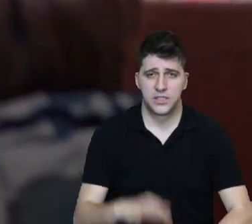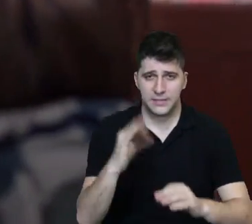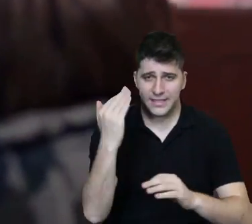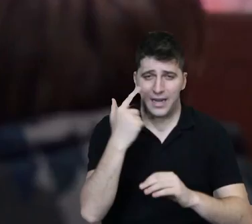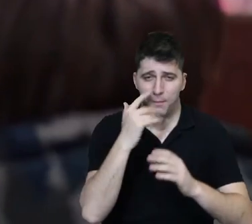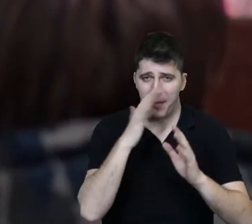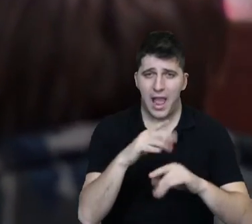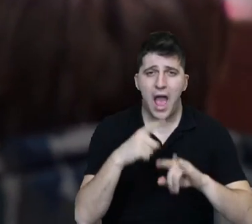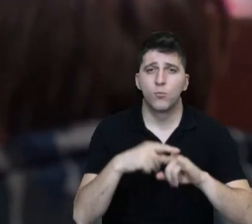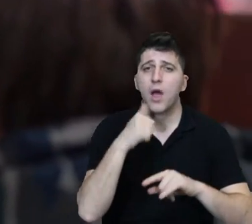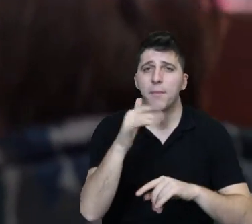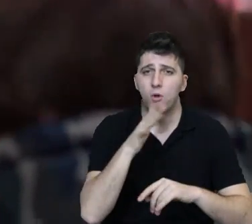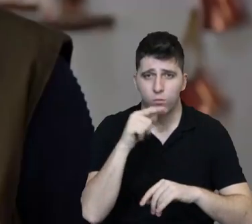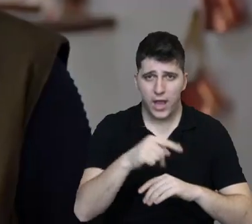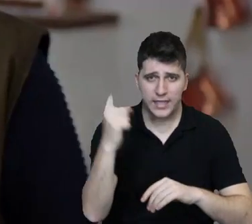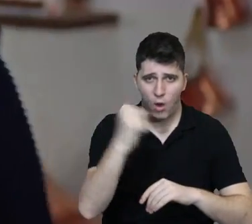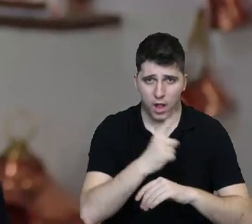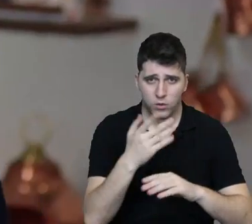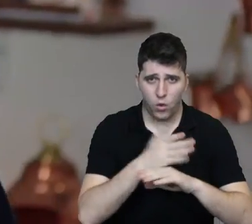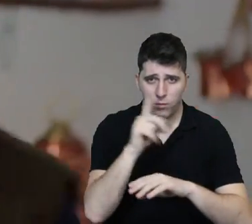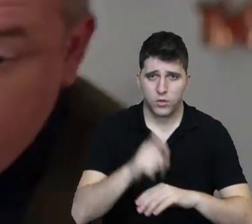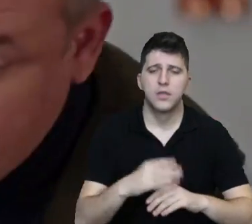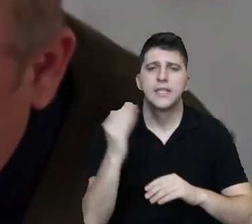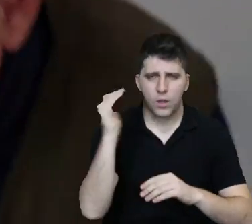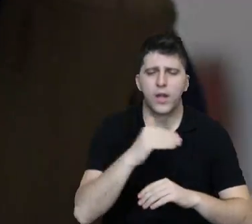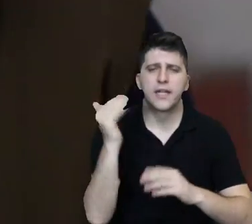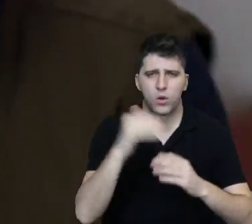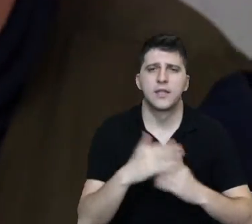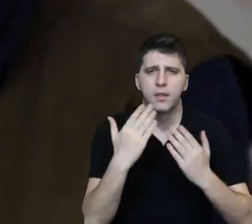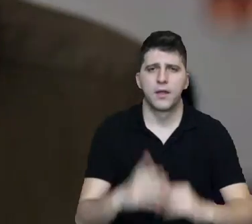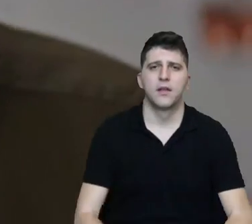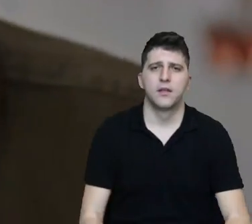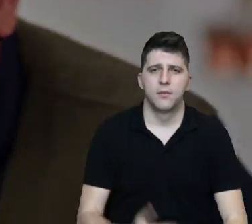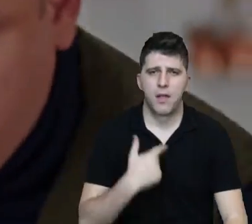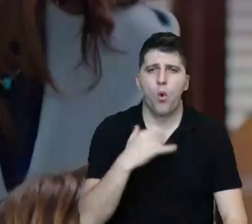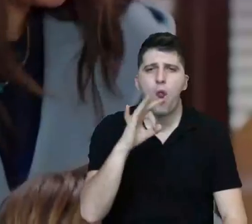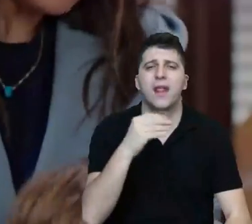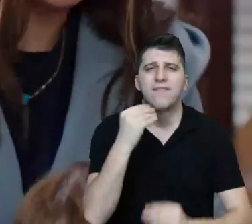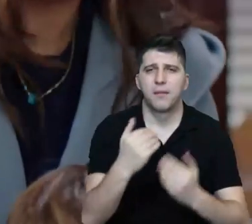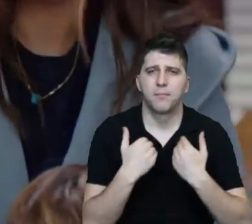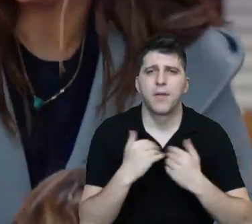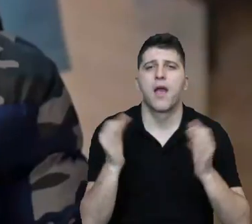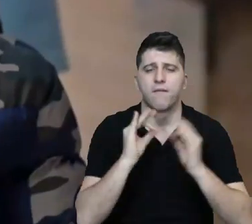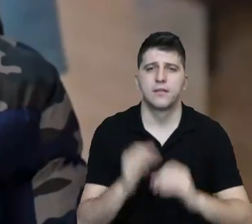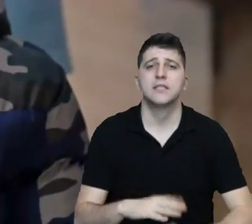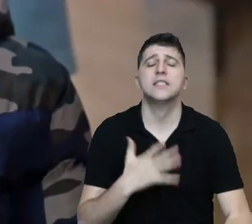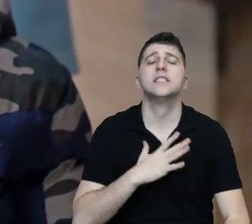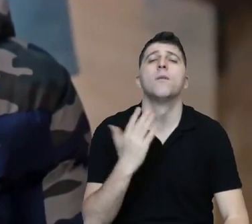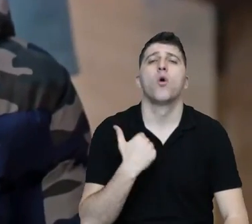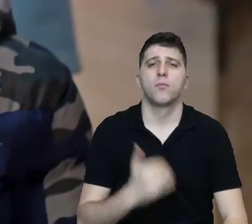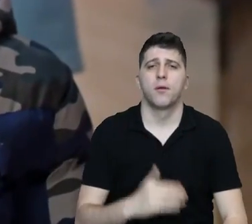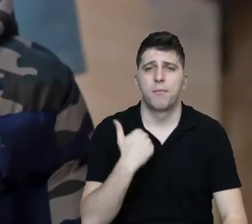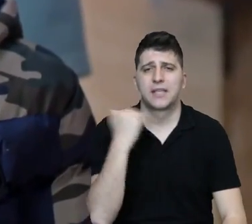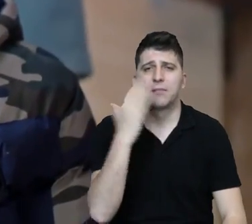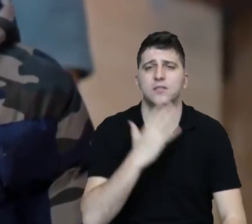buraya. Hem Helmut abim de biliyor, hep buraya geliyorlar değil mi? Geliyorlar, geliyorlar tabii. Ben sana bir oharet vereyim. Evet. İstemiyorum.